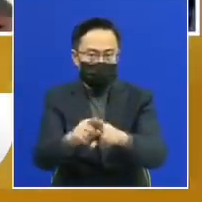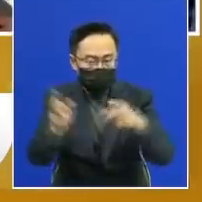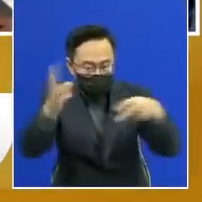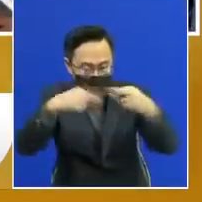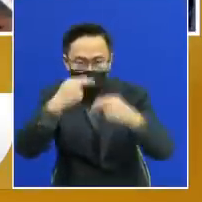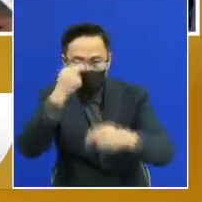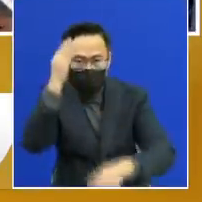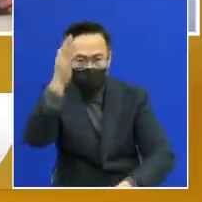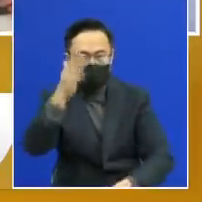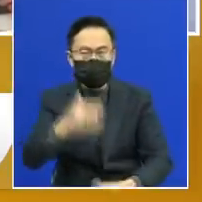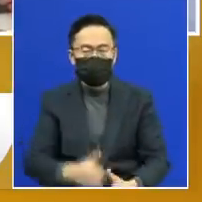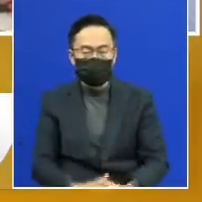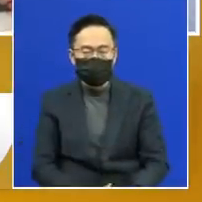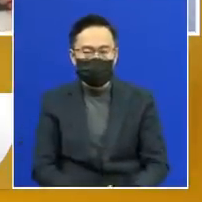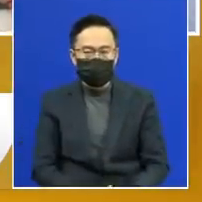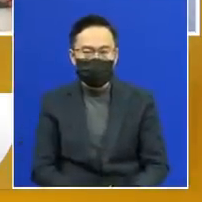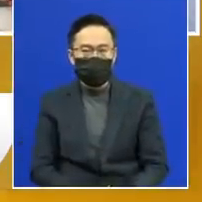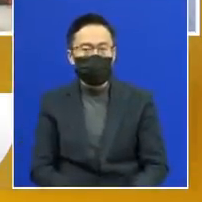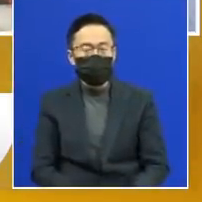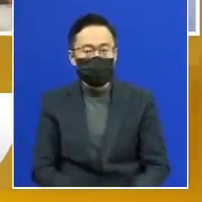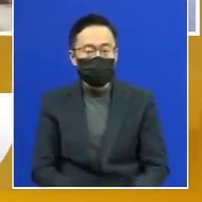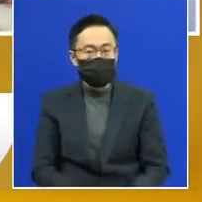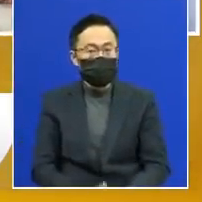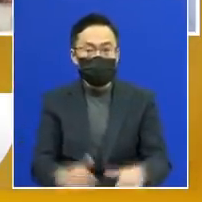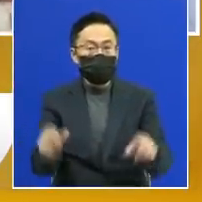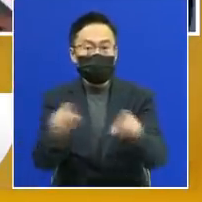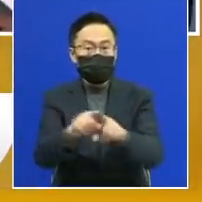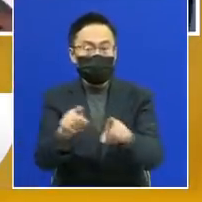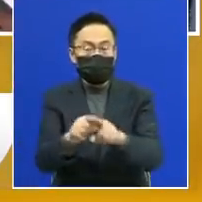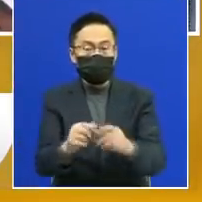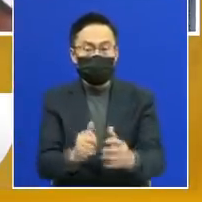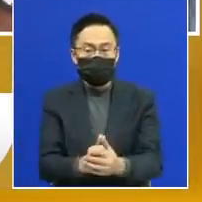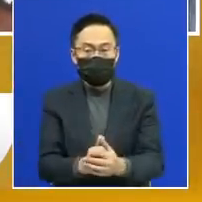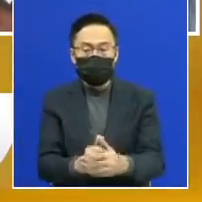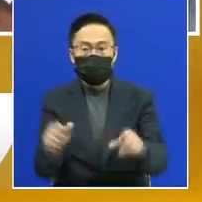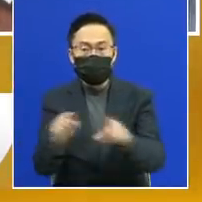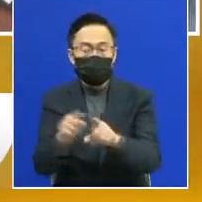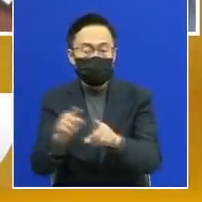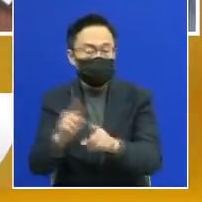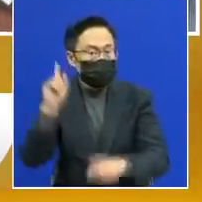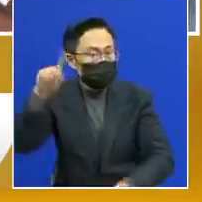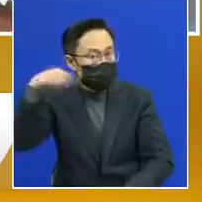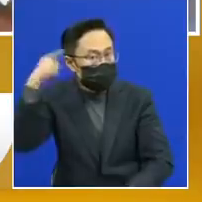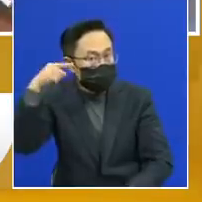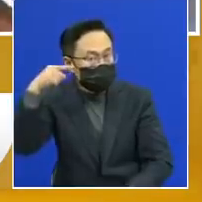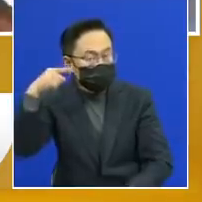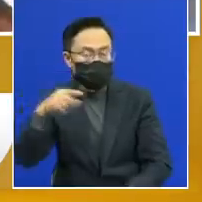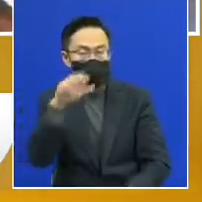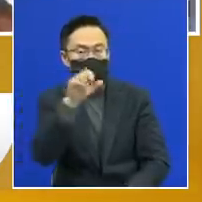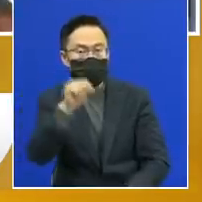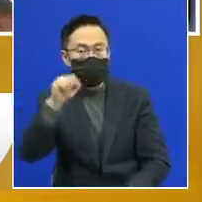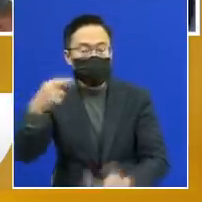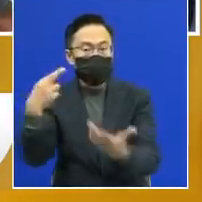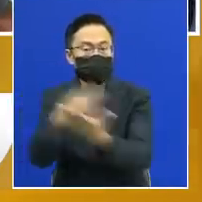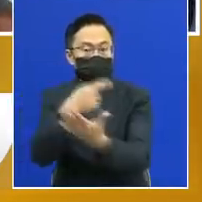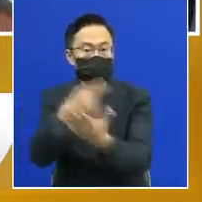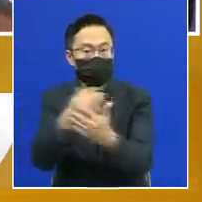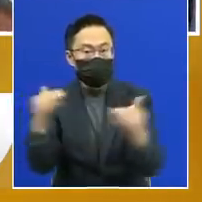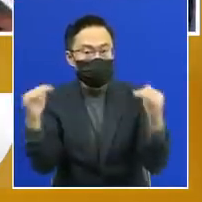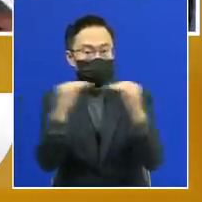วจ นักข่าวถามต่อนะครับว่าจะใช้มาตรฐานเดียวกันกับกรณีของนางสาวปารีณาไกรครุบหรือไม ่ รัฐมนตรีตอบว่า